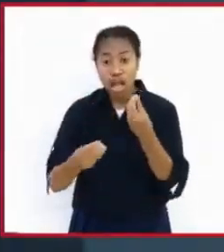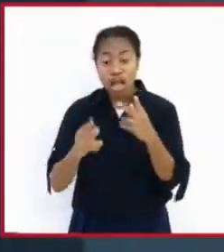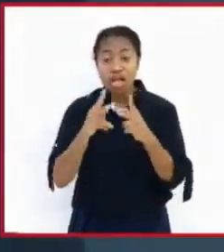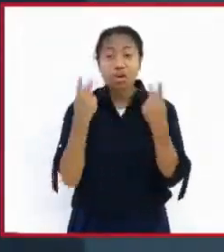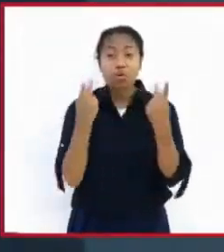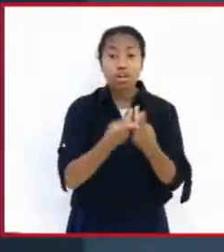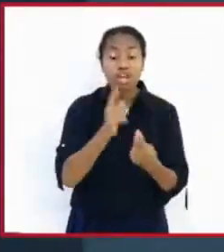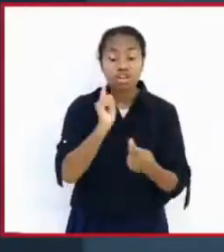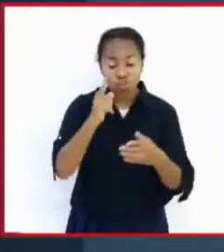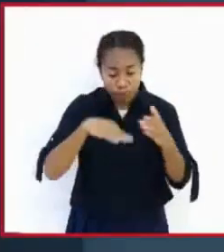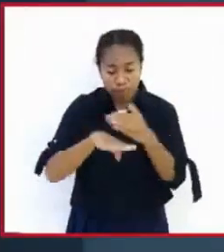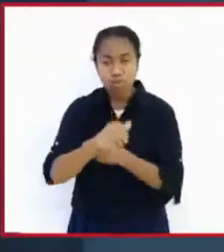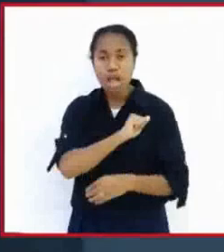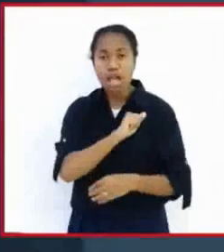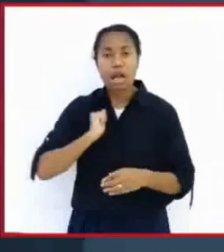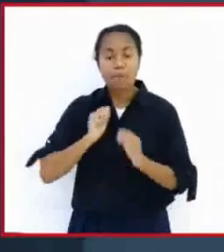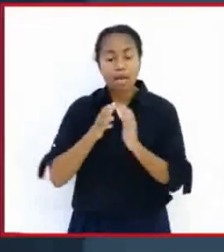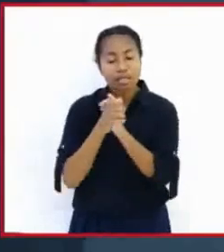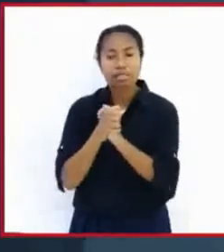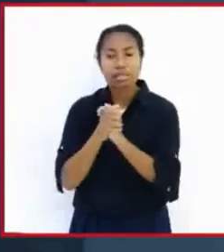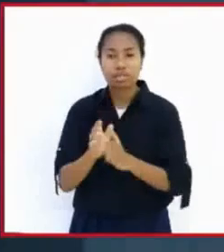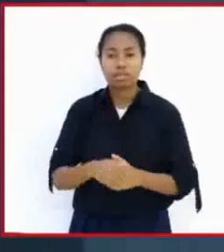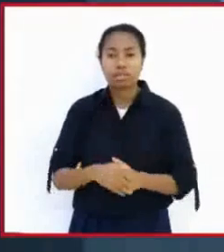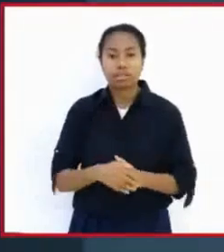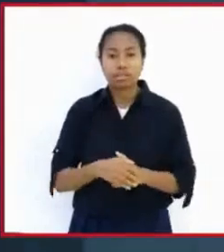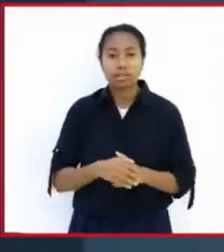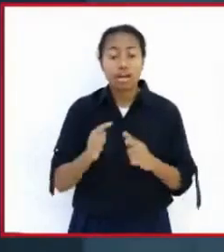semuanya jadi Kristen diantara